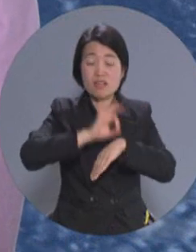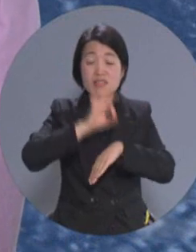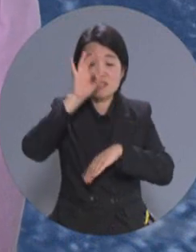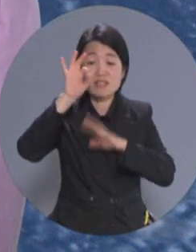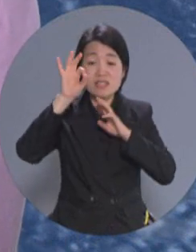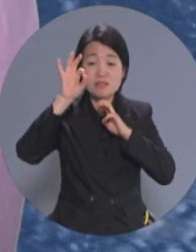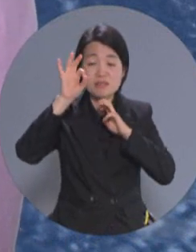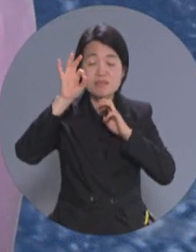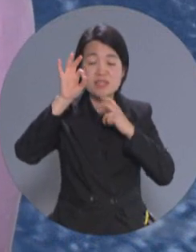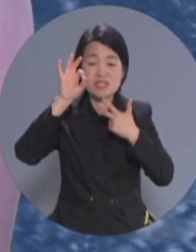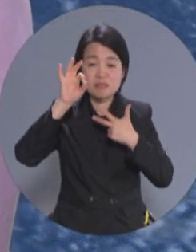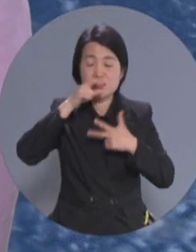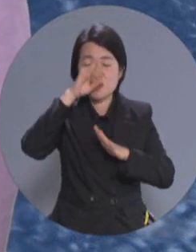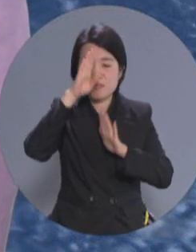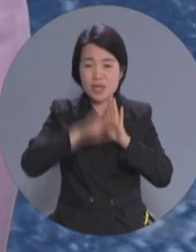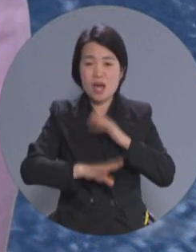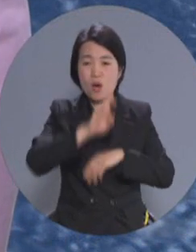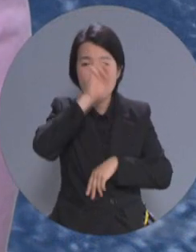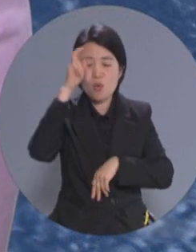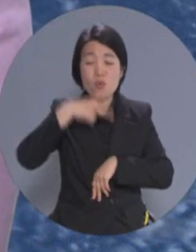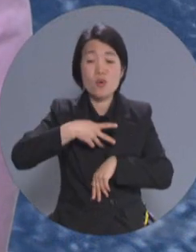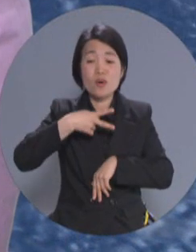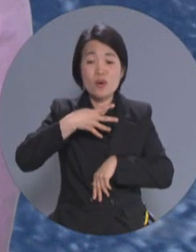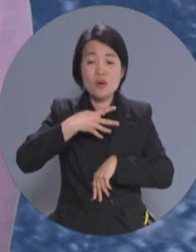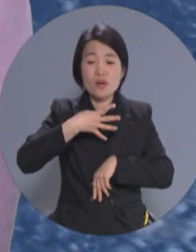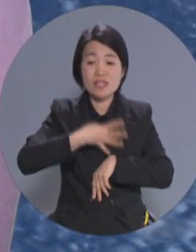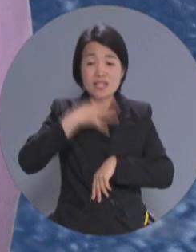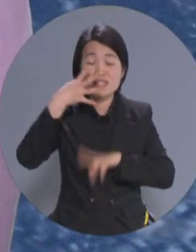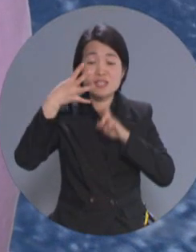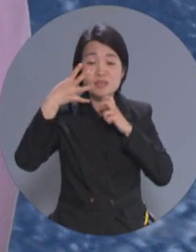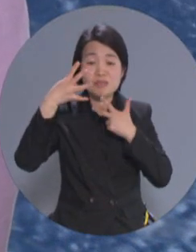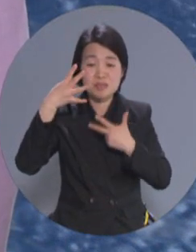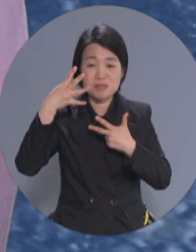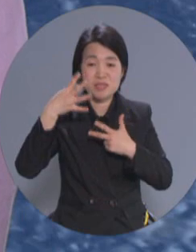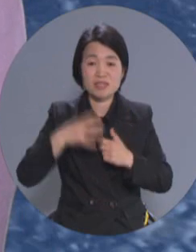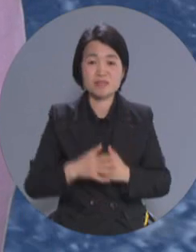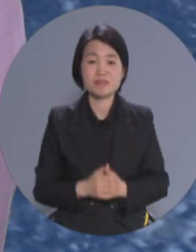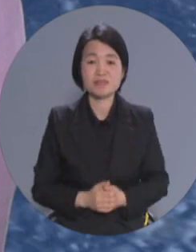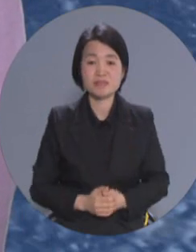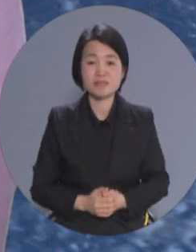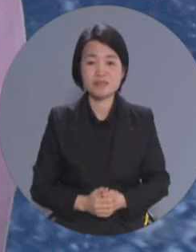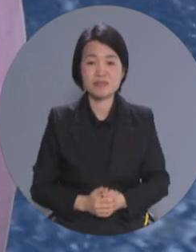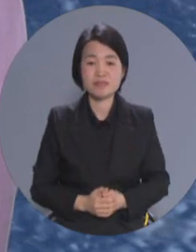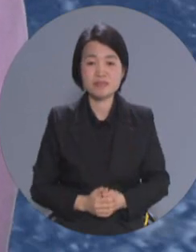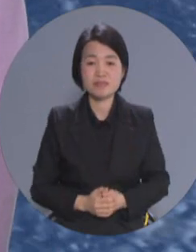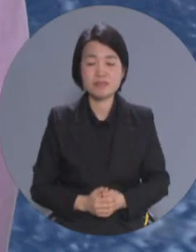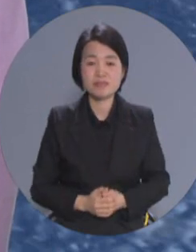37분 간조 시각은 오후 4시 36분 있니다 지금까지 생활 포커스 송유 하였습니다